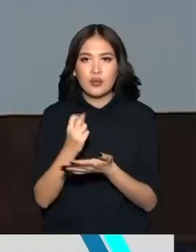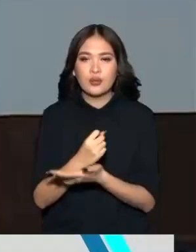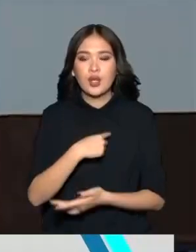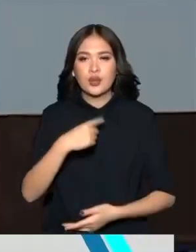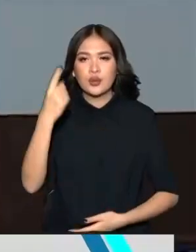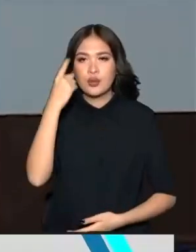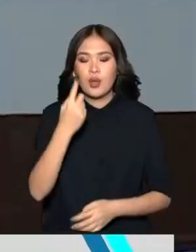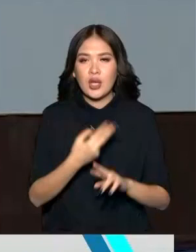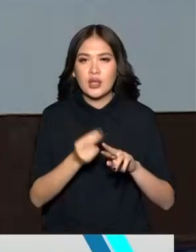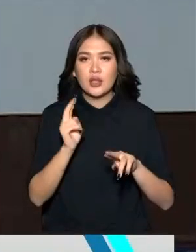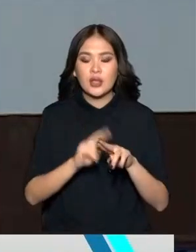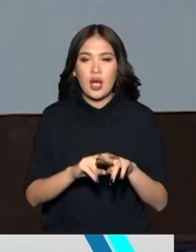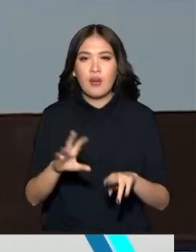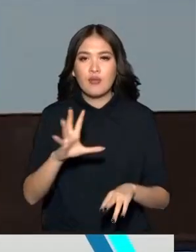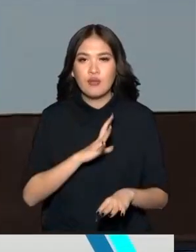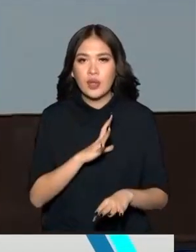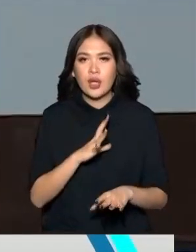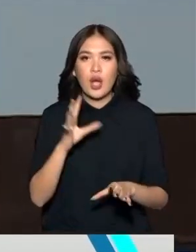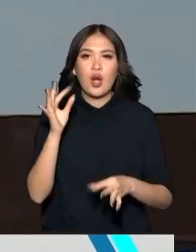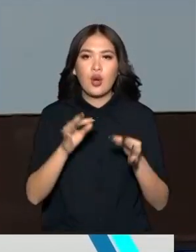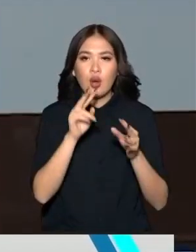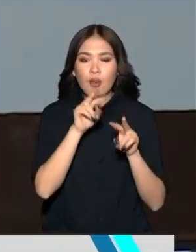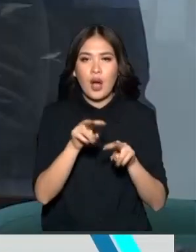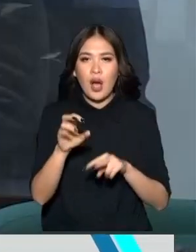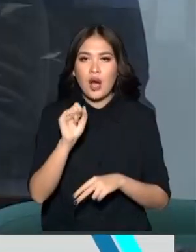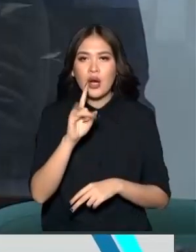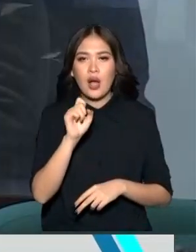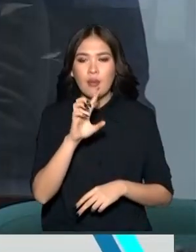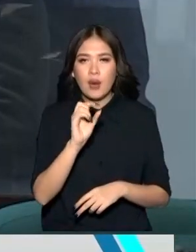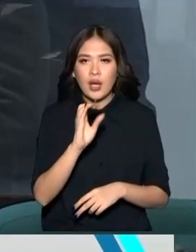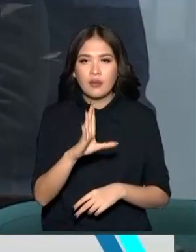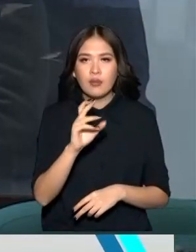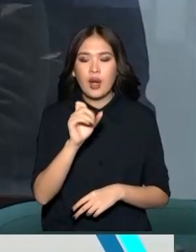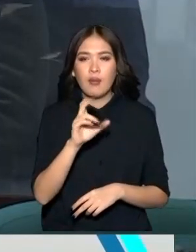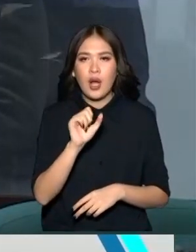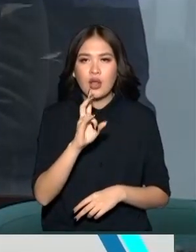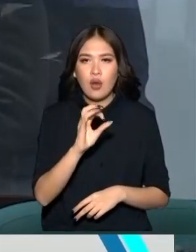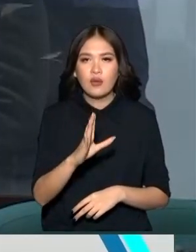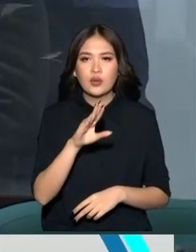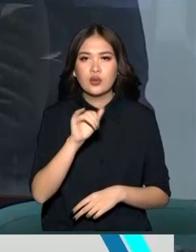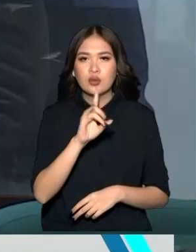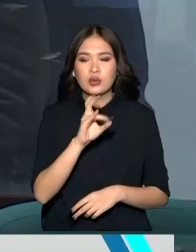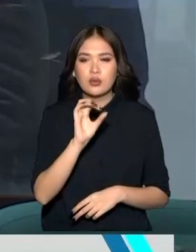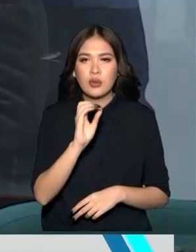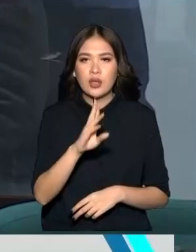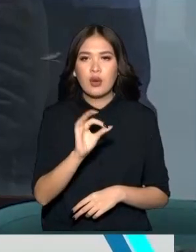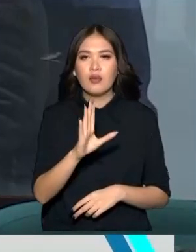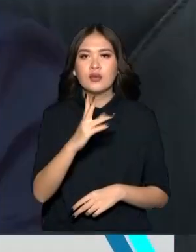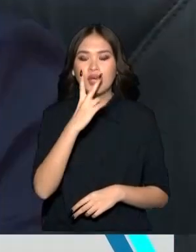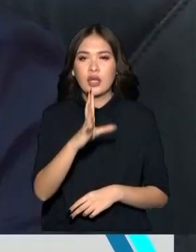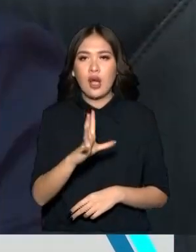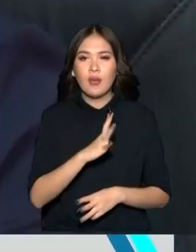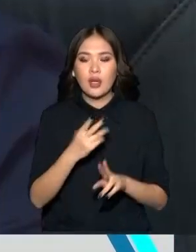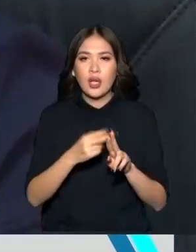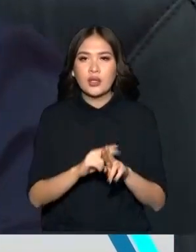есептейді. Бас сот талқылауында жауап берген куәлер Бабанов, Арқабаев, Әзбергенов, Тұрсыновтардың жауаптарымен, яғни